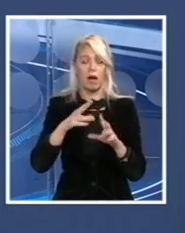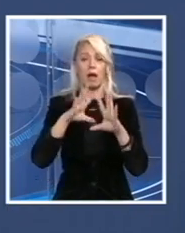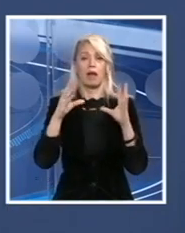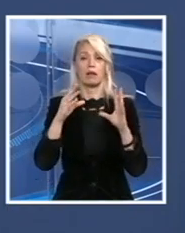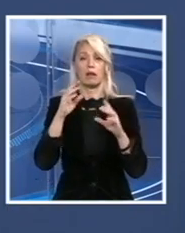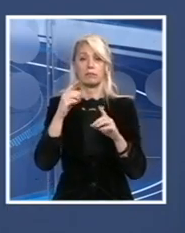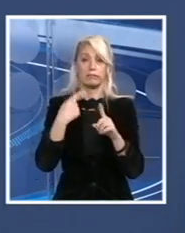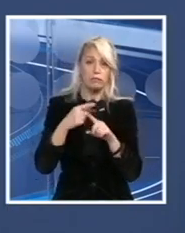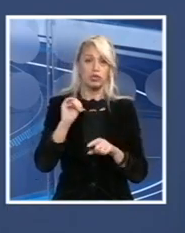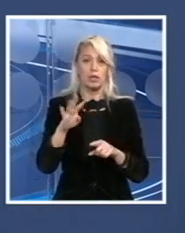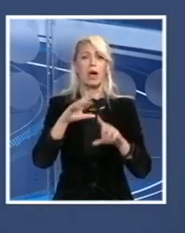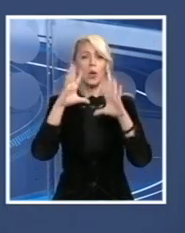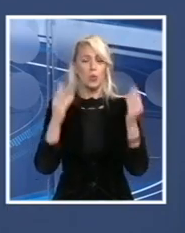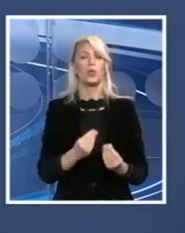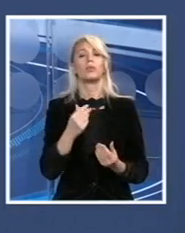broj bio